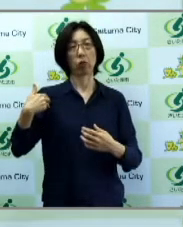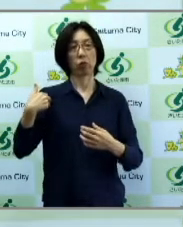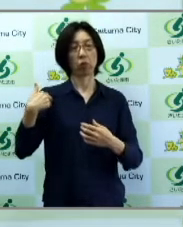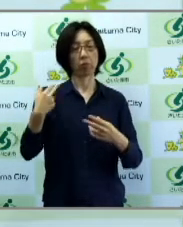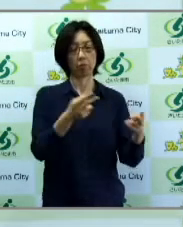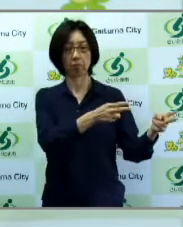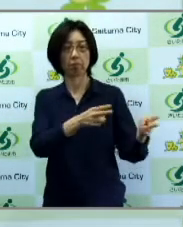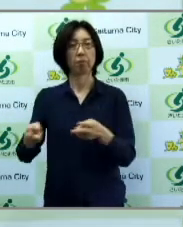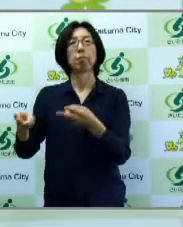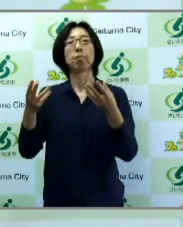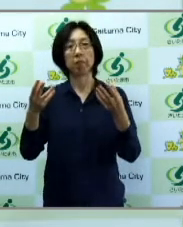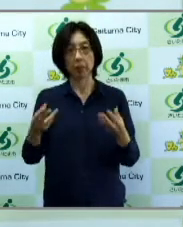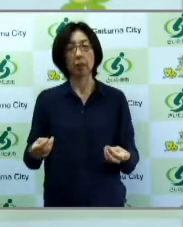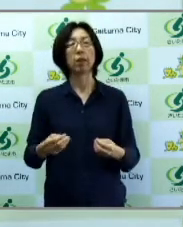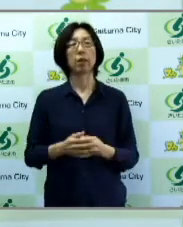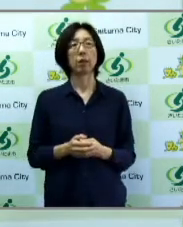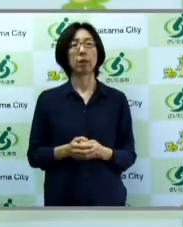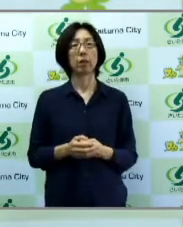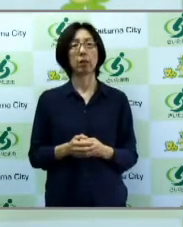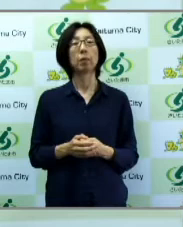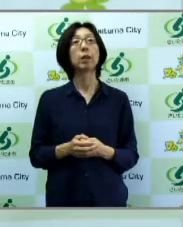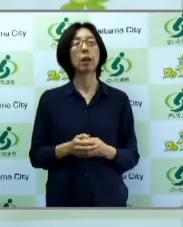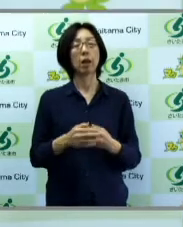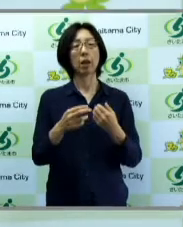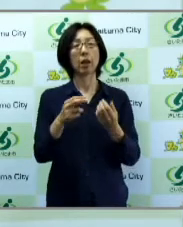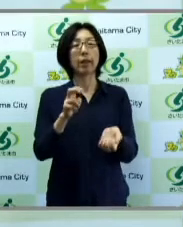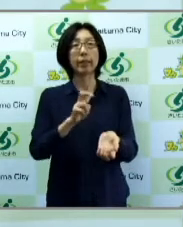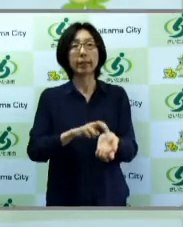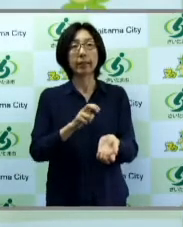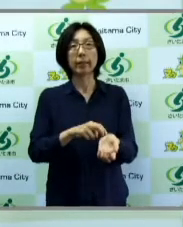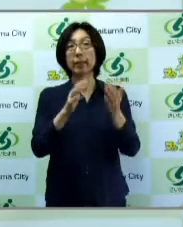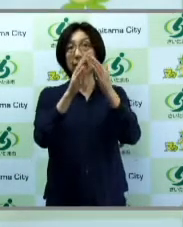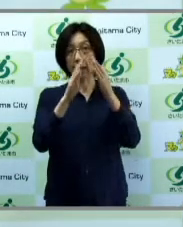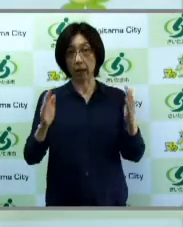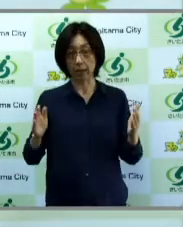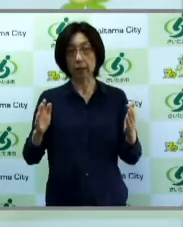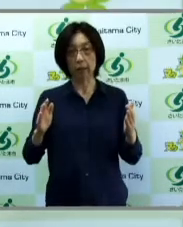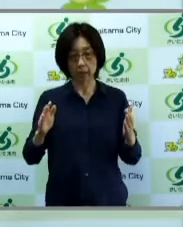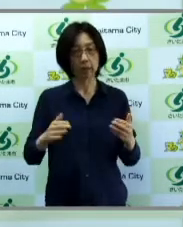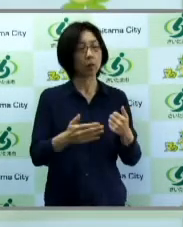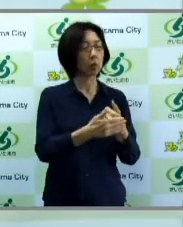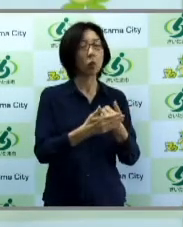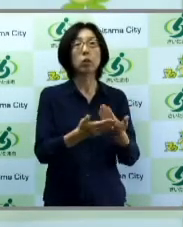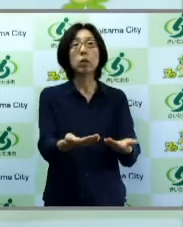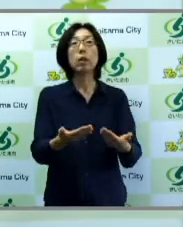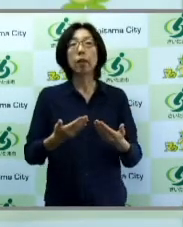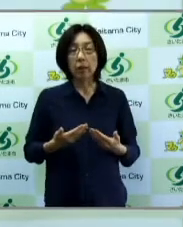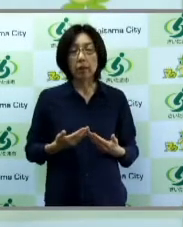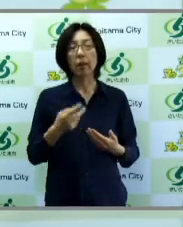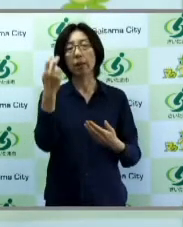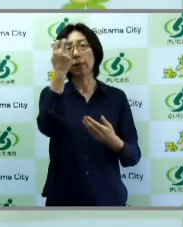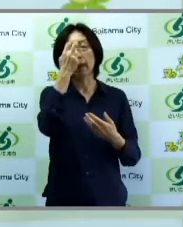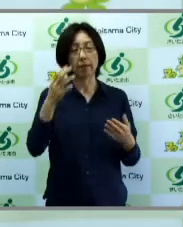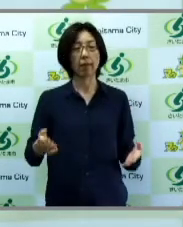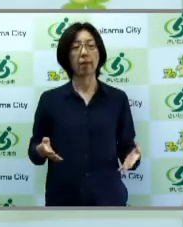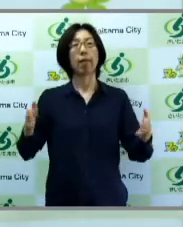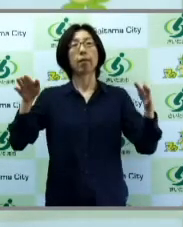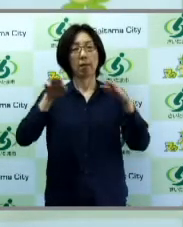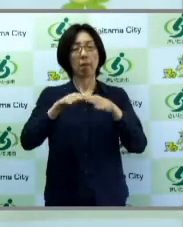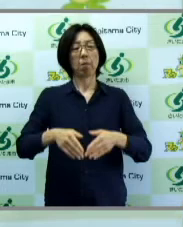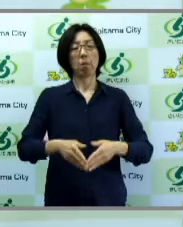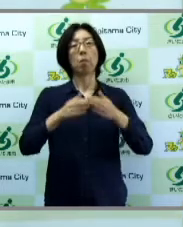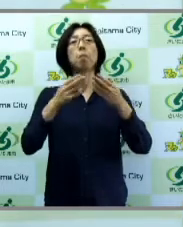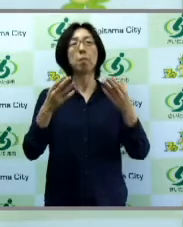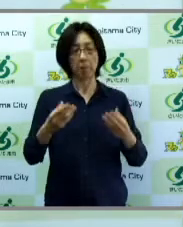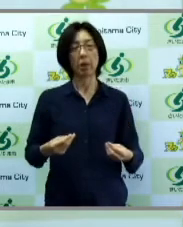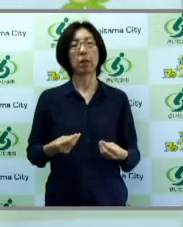ました。合わせて今地元の医師会の皆さんにご協力をいただいて、こういった検査センターも設置をしていただいておりますので